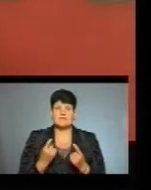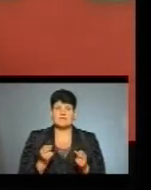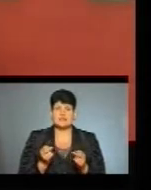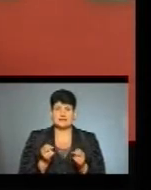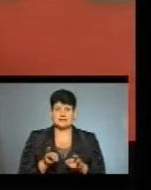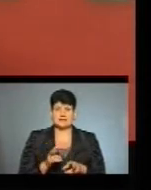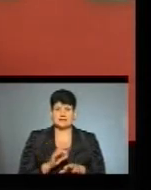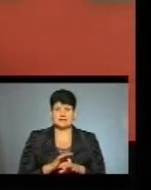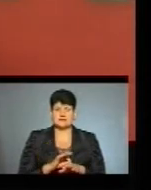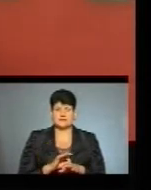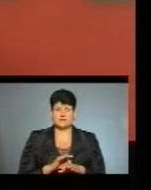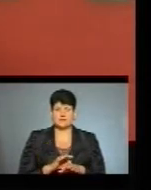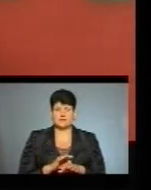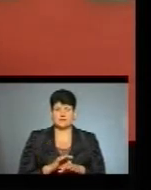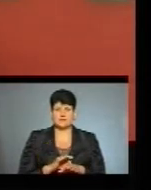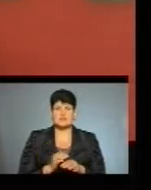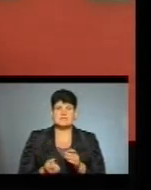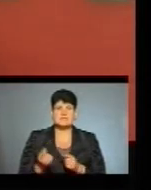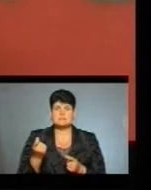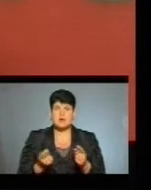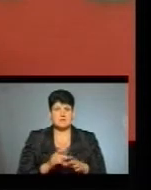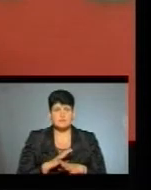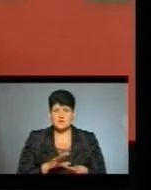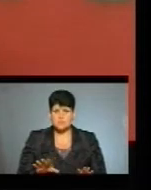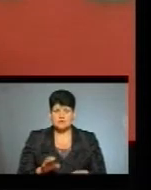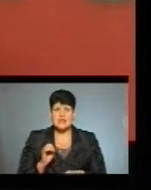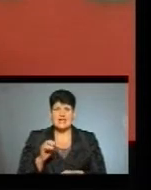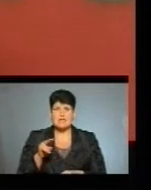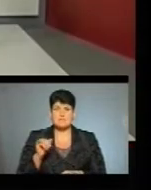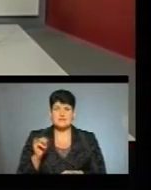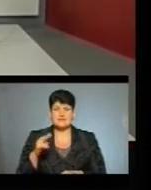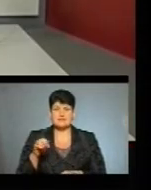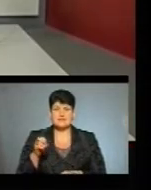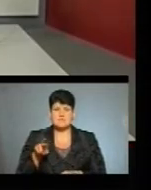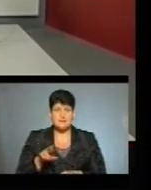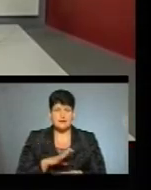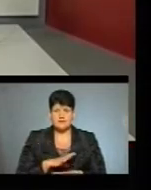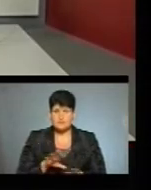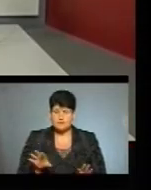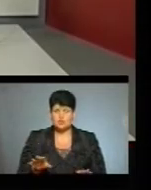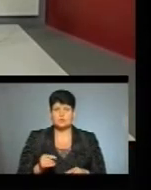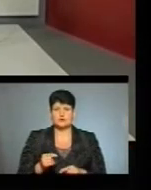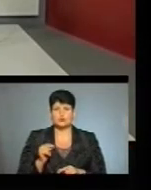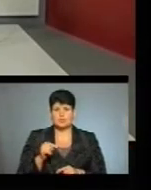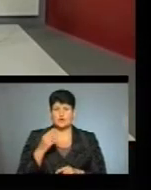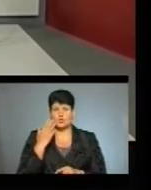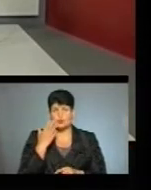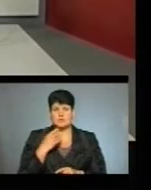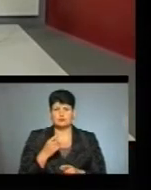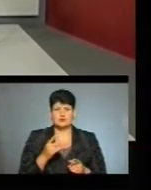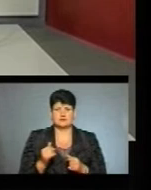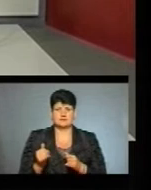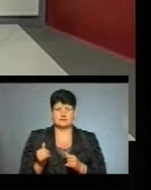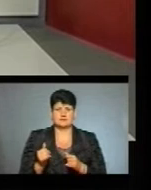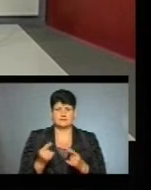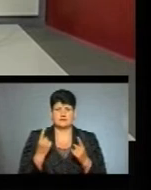ризиків захворювання. Як ми кажемо, спалахів не буде, епідемій не буде, тоді, коли буде отакий забезпечений